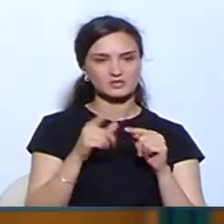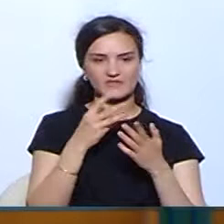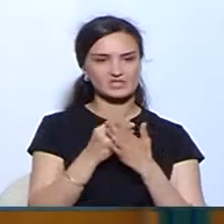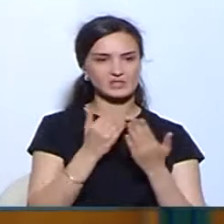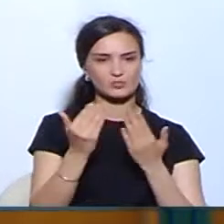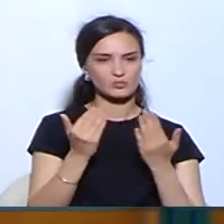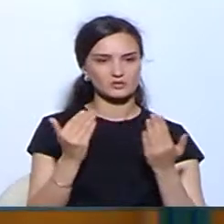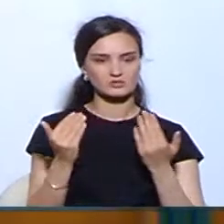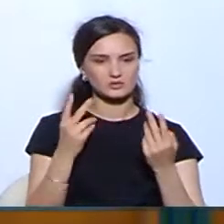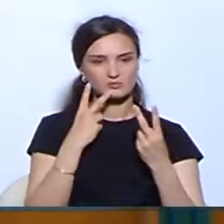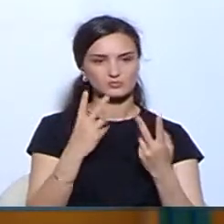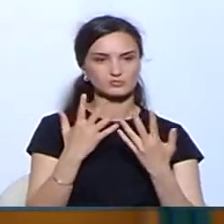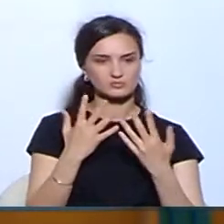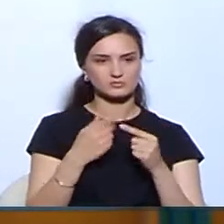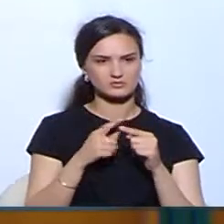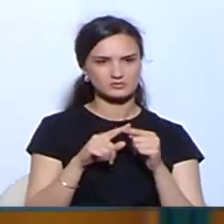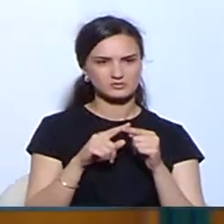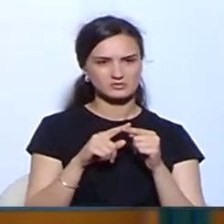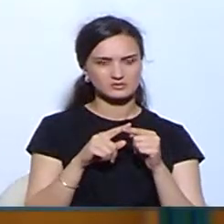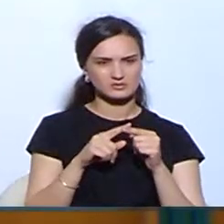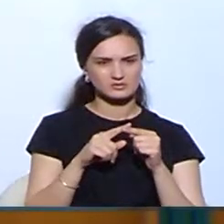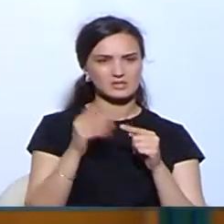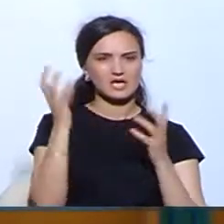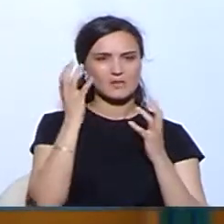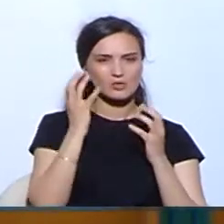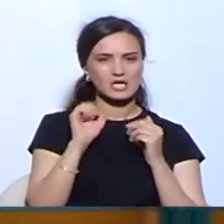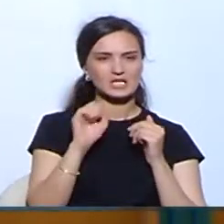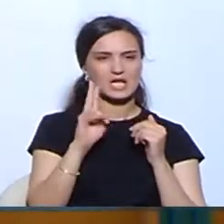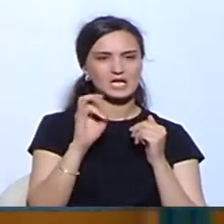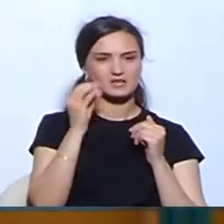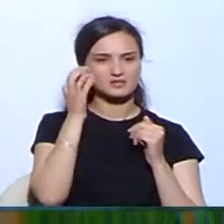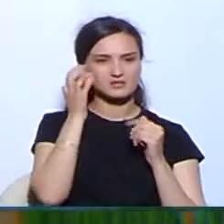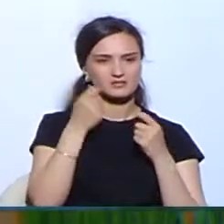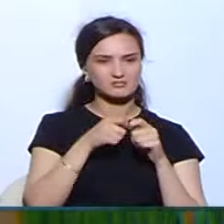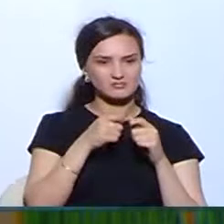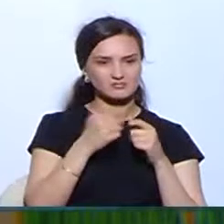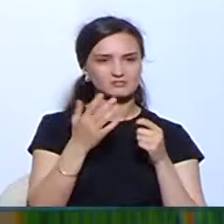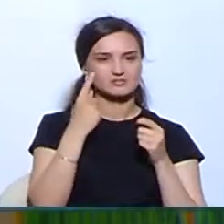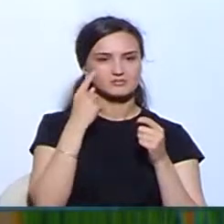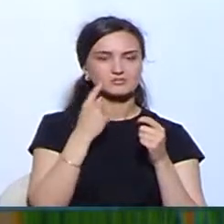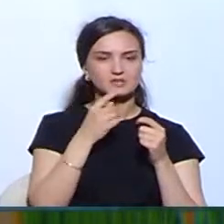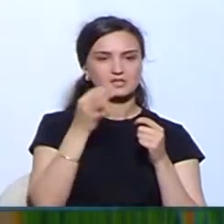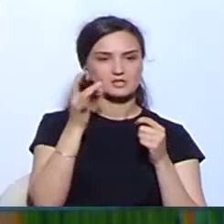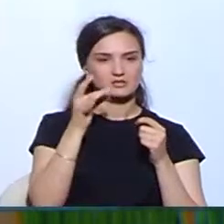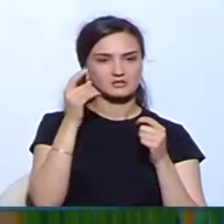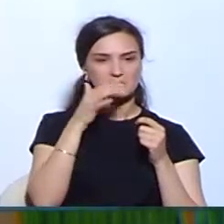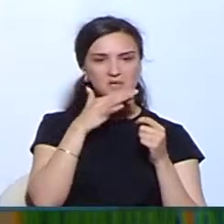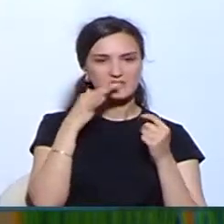თავისებურად გამოიხატება, თქვა აკნეს სახით, ან რაც გამონაყარი არის ხოლმე ჭარბთმიანობა და ასე